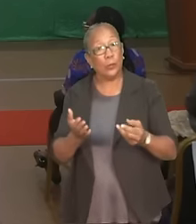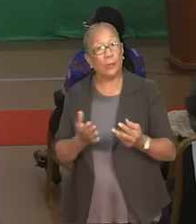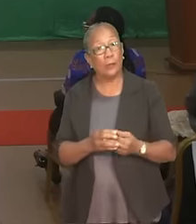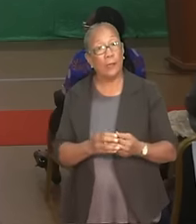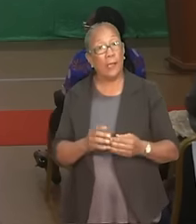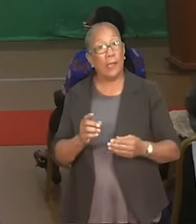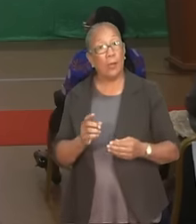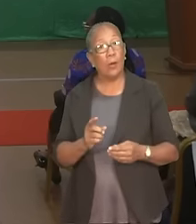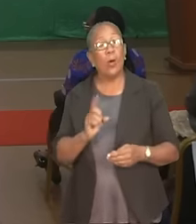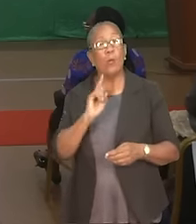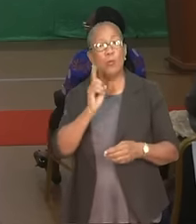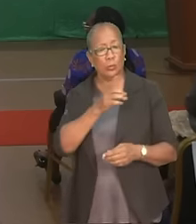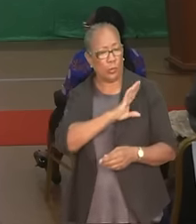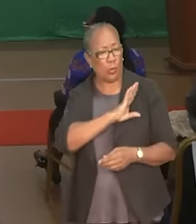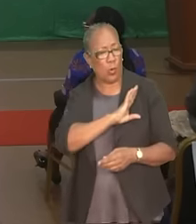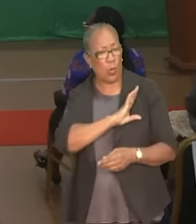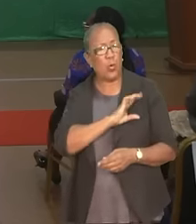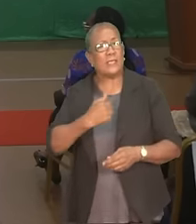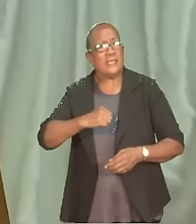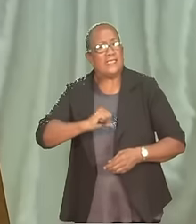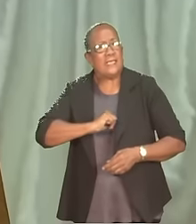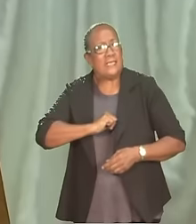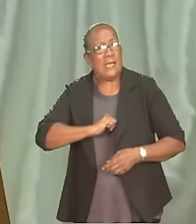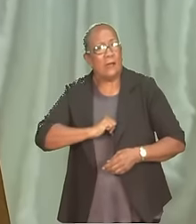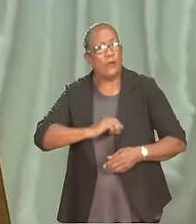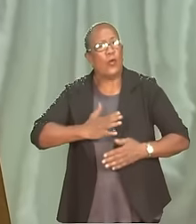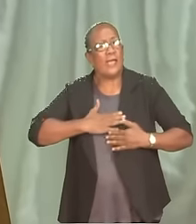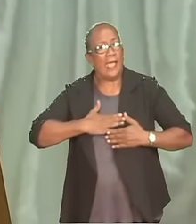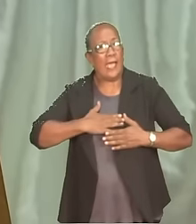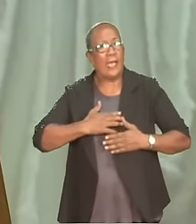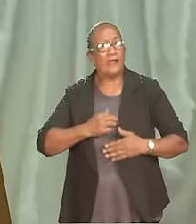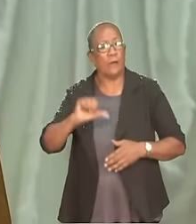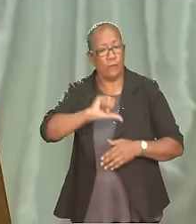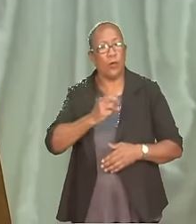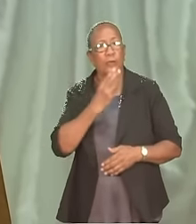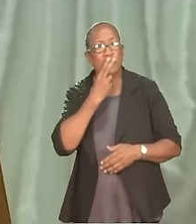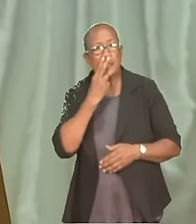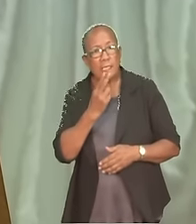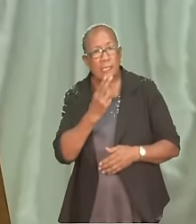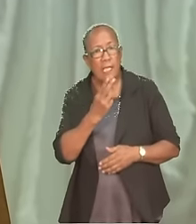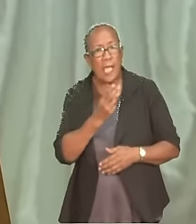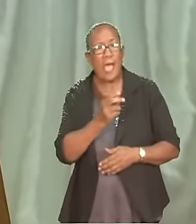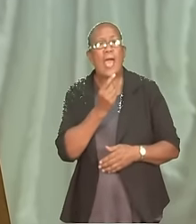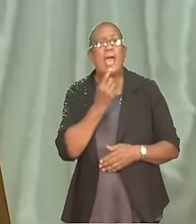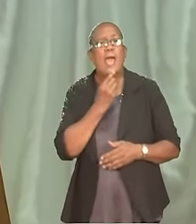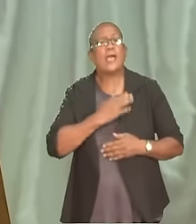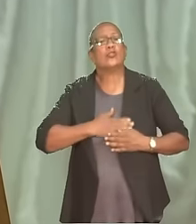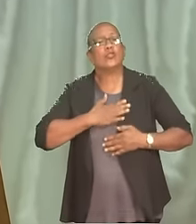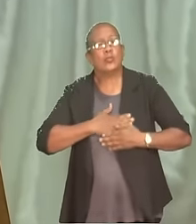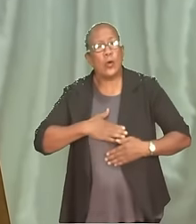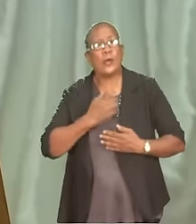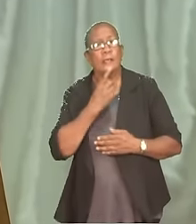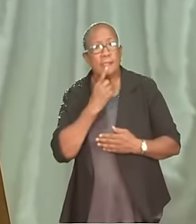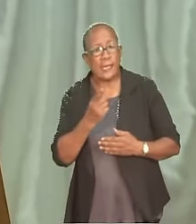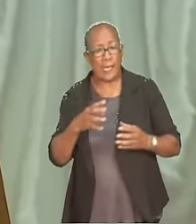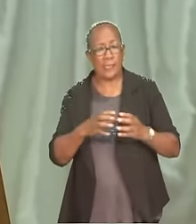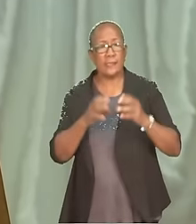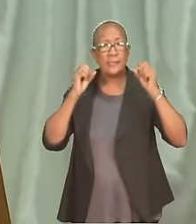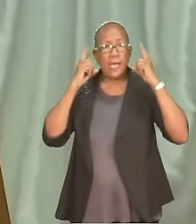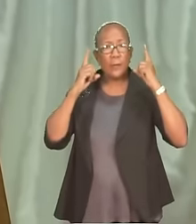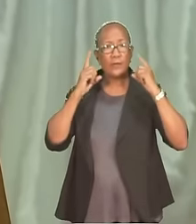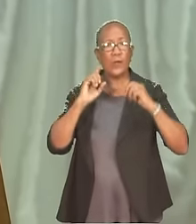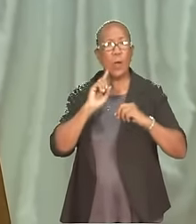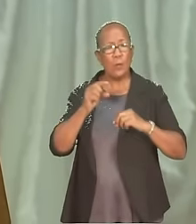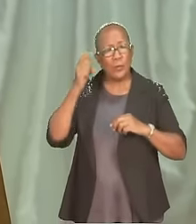laat ze dan ook hun fouten erkennen en accepteren en verontschuldigen aanbieden aan de samenleving. Maar laten ze wel een plan presenteren